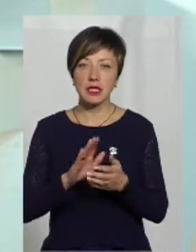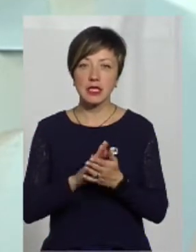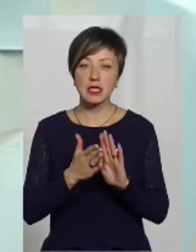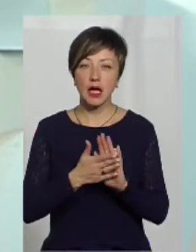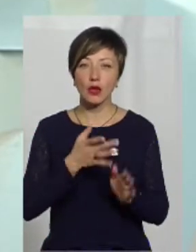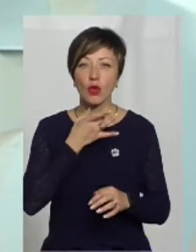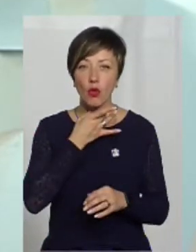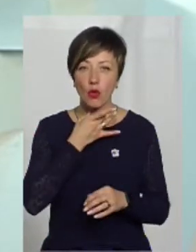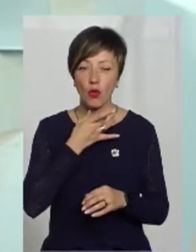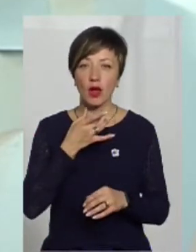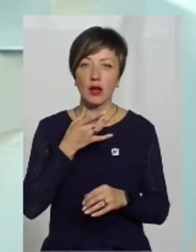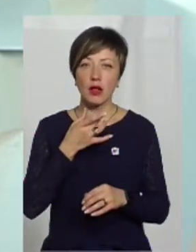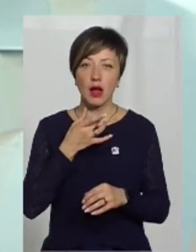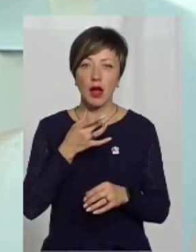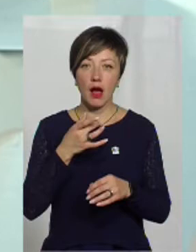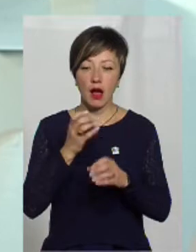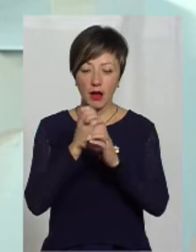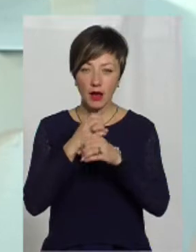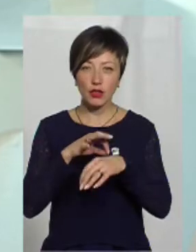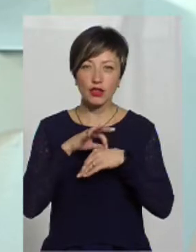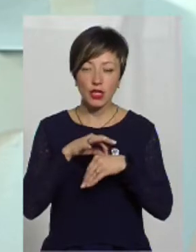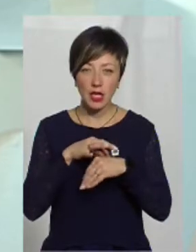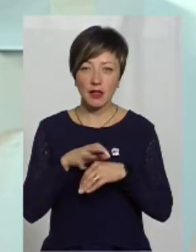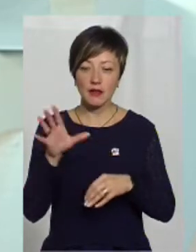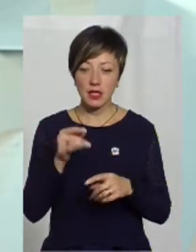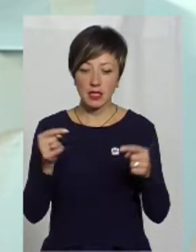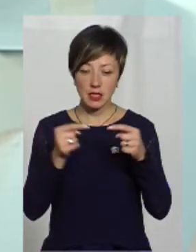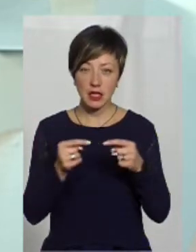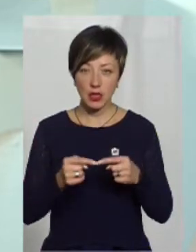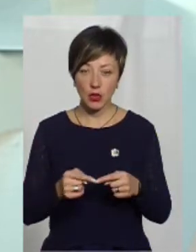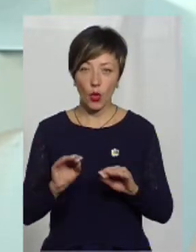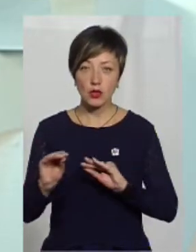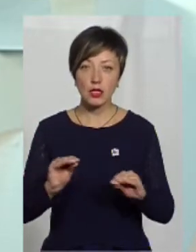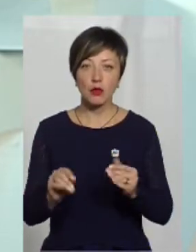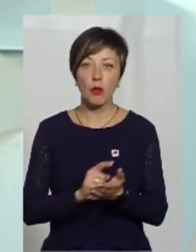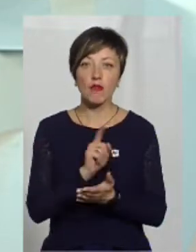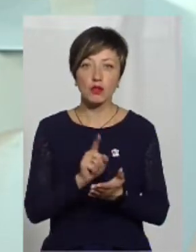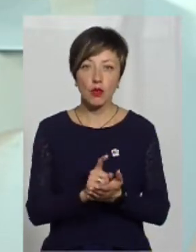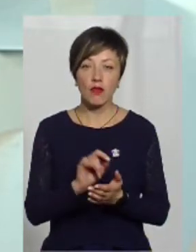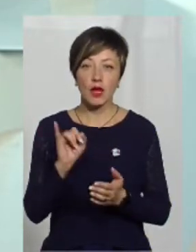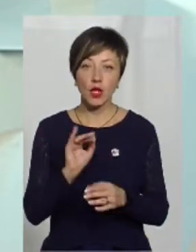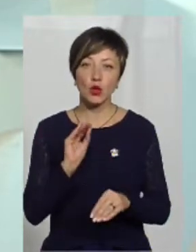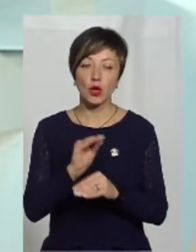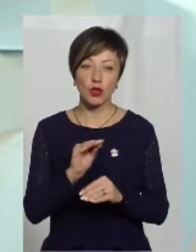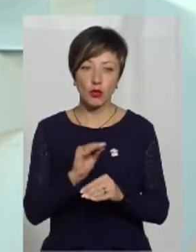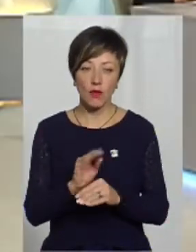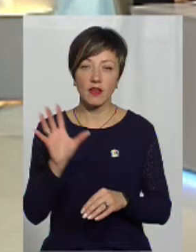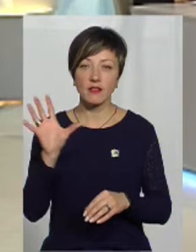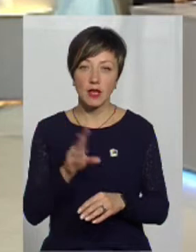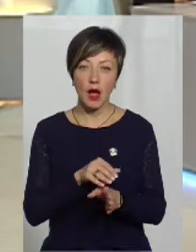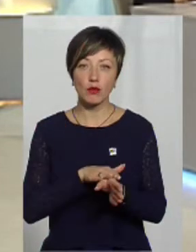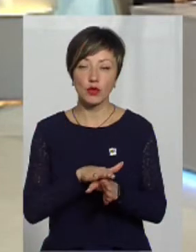стан горла, дерматоскопи, все згідно табелю оснащення і обов'язкове, і навіть додаткове,